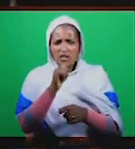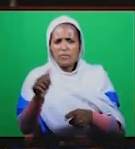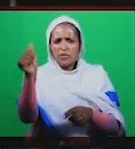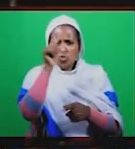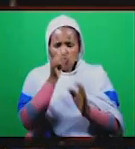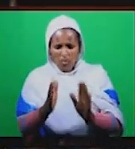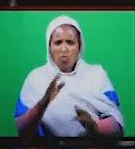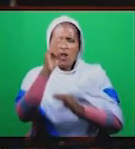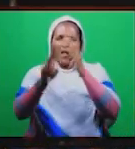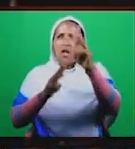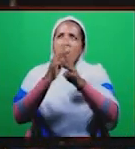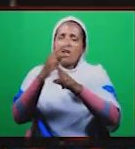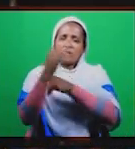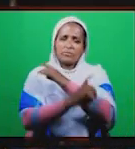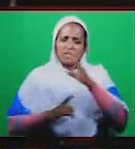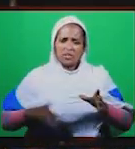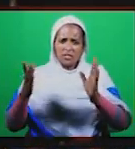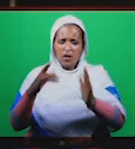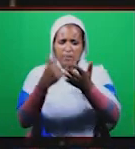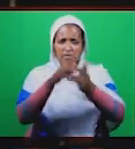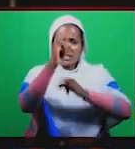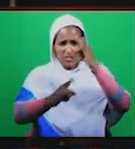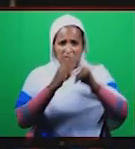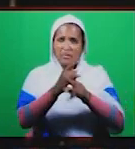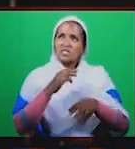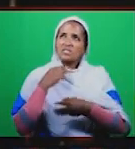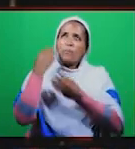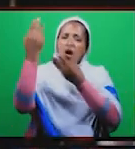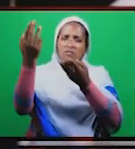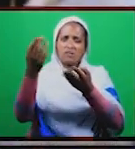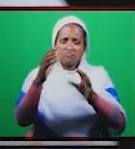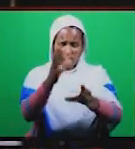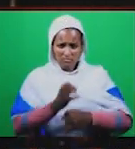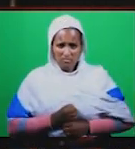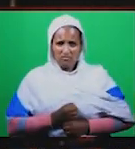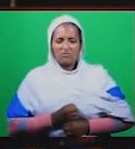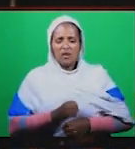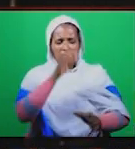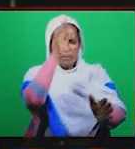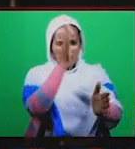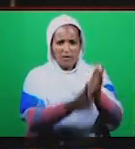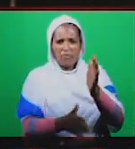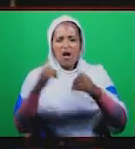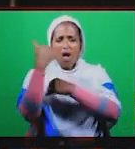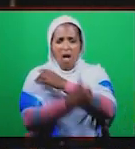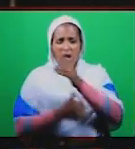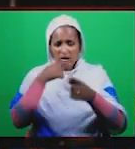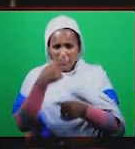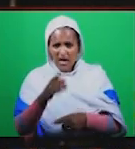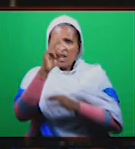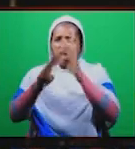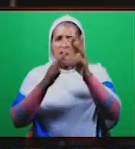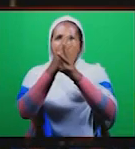አባቶቻችን ይጸልዩላቸዋል። እኛም እንደተባለው በየምንሄድበት አይደለም ለኢትዮጵያውያን፣ ለዓለም ክርስቲያኖች በዚህ